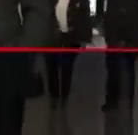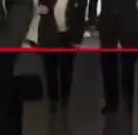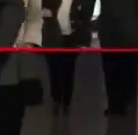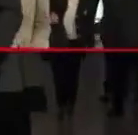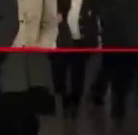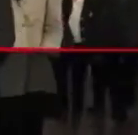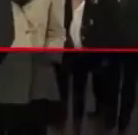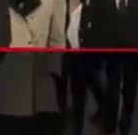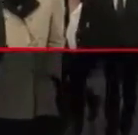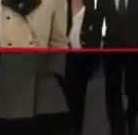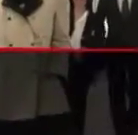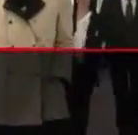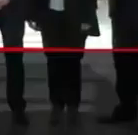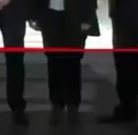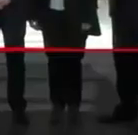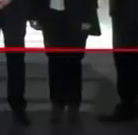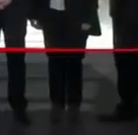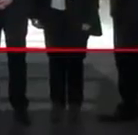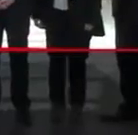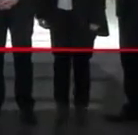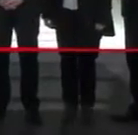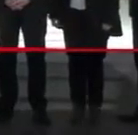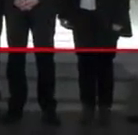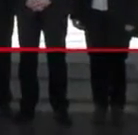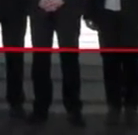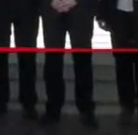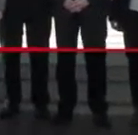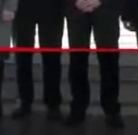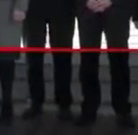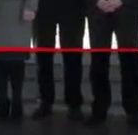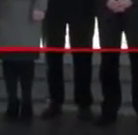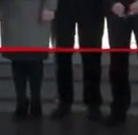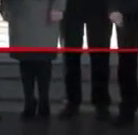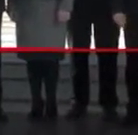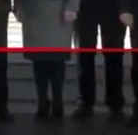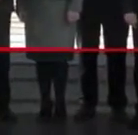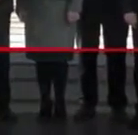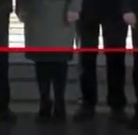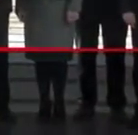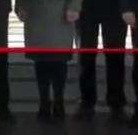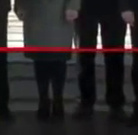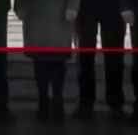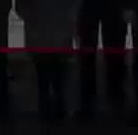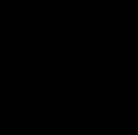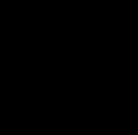gordinaren 2% da, eta 1.000 milioitik gorako erosketak egiten ditu inguruko enpresei.